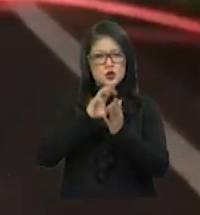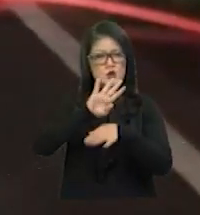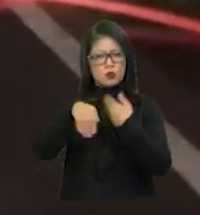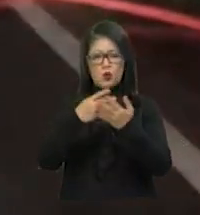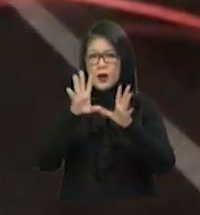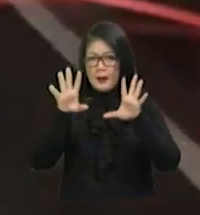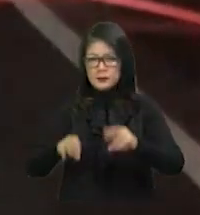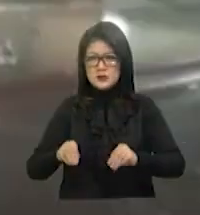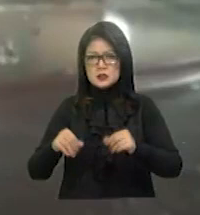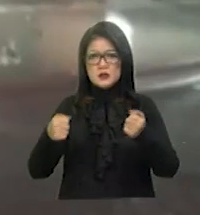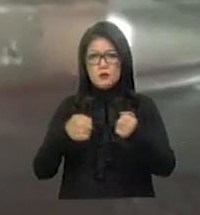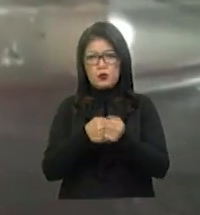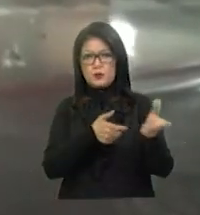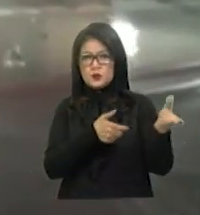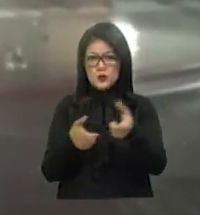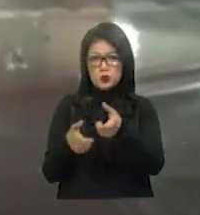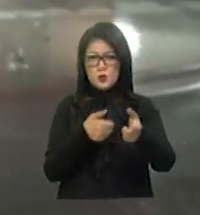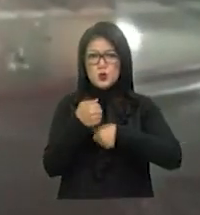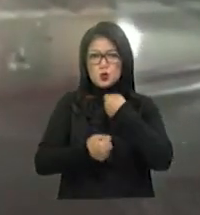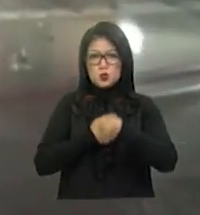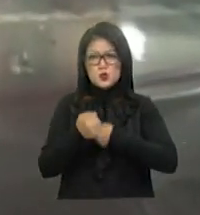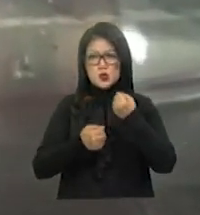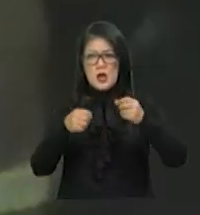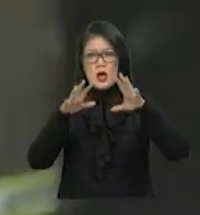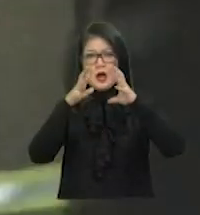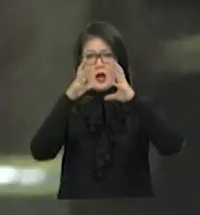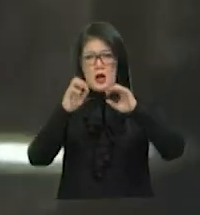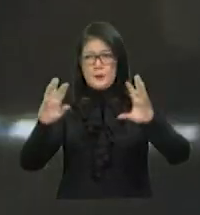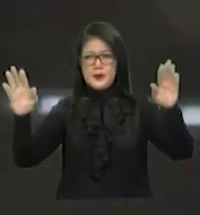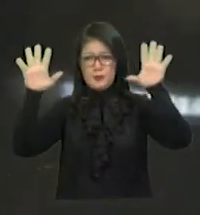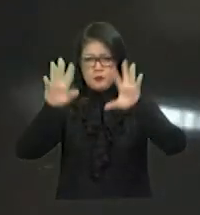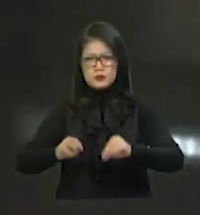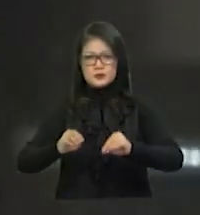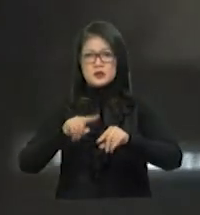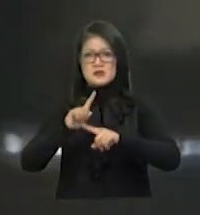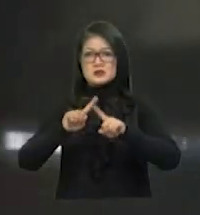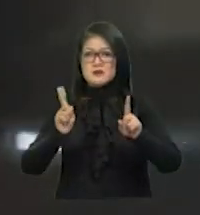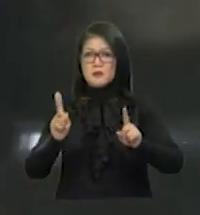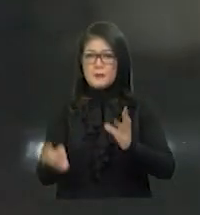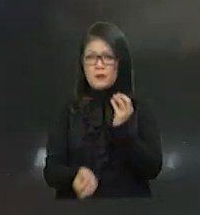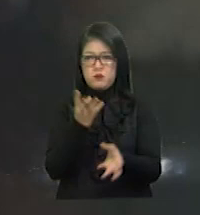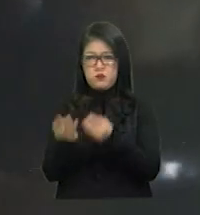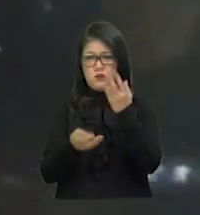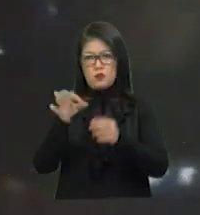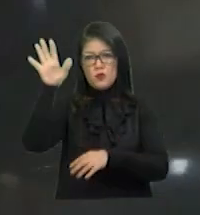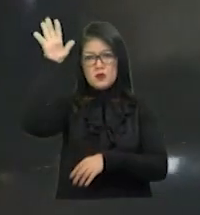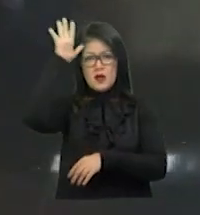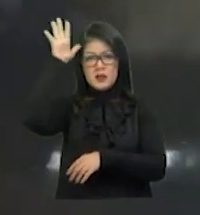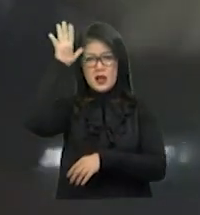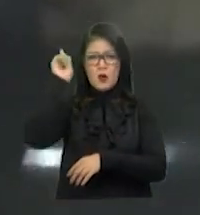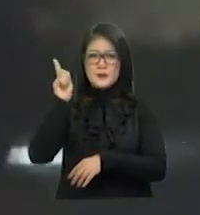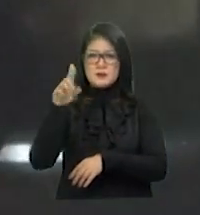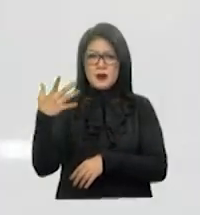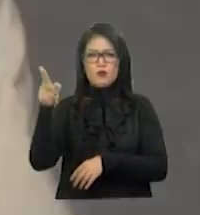di lokasi langsung berupaya menjinakkan api. Belum diketahui penyebab dari kebakaran ini, dugaan sementara api berasal dari korsleting